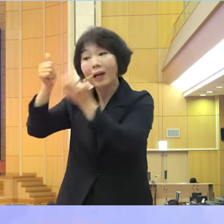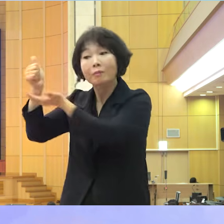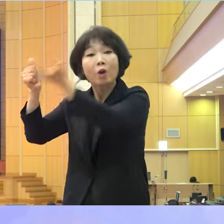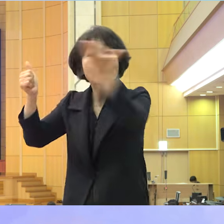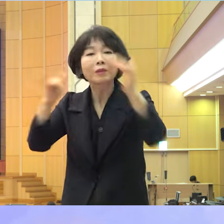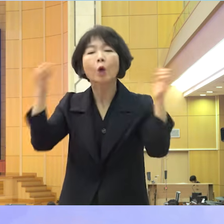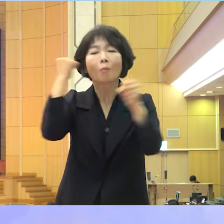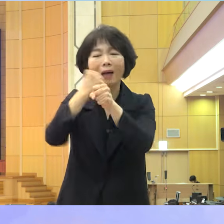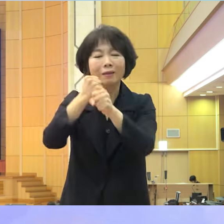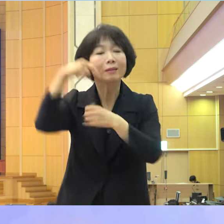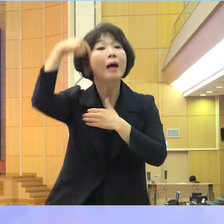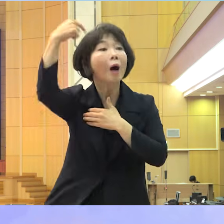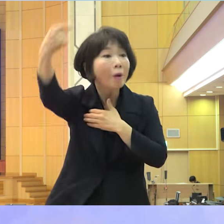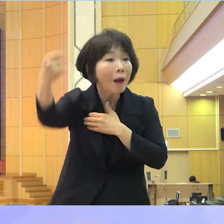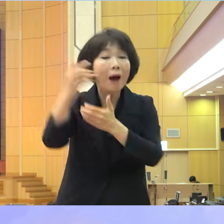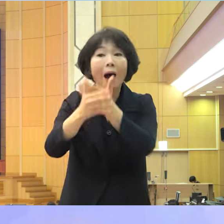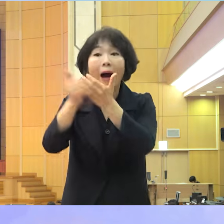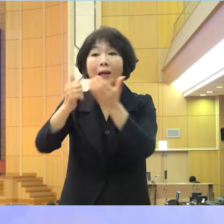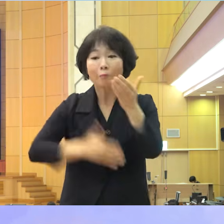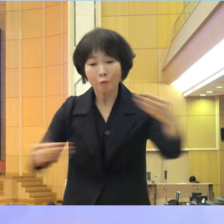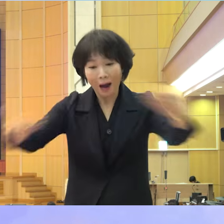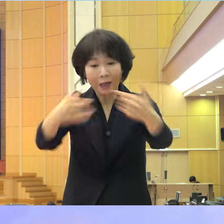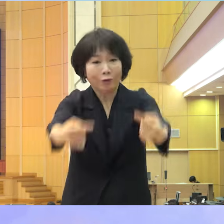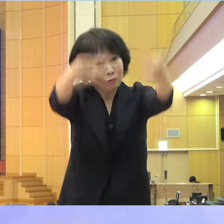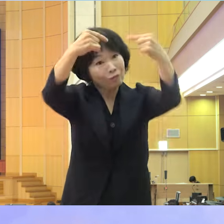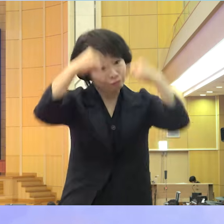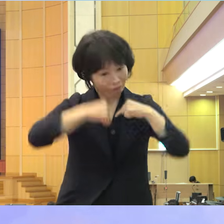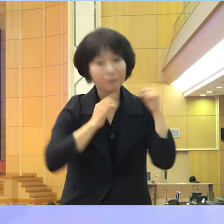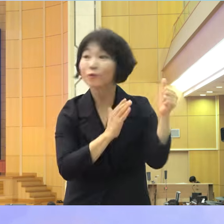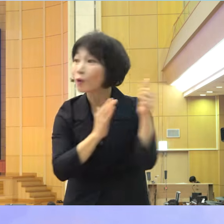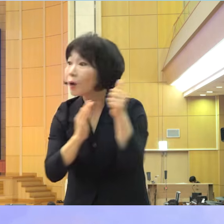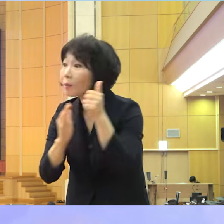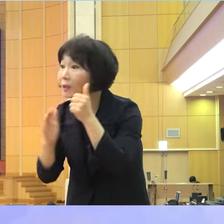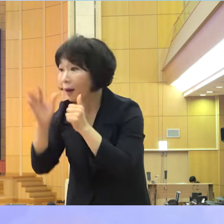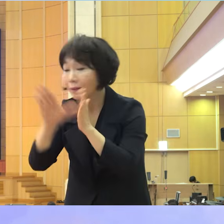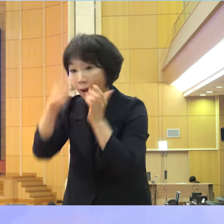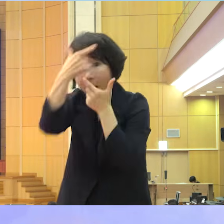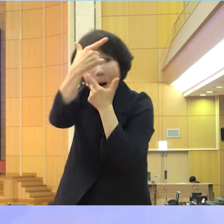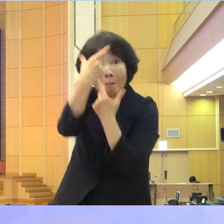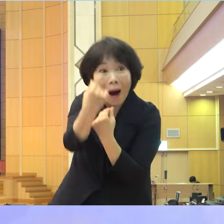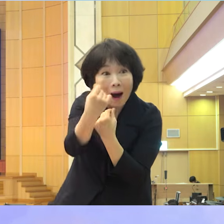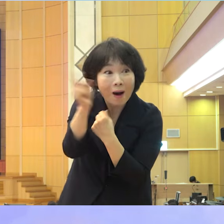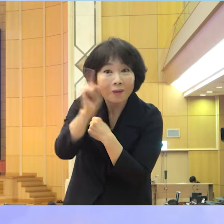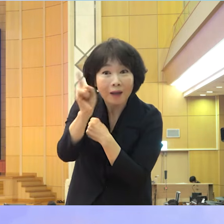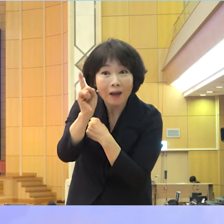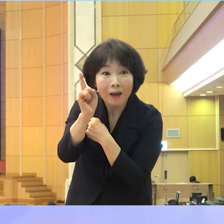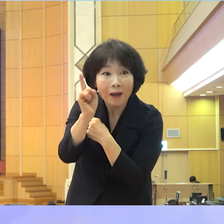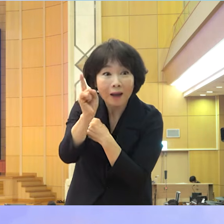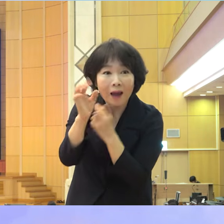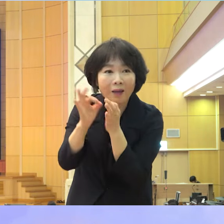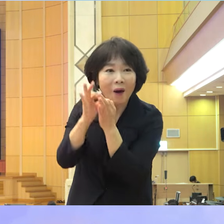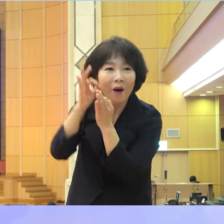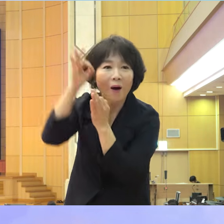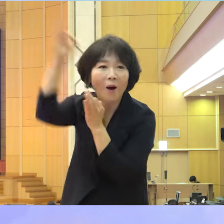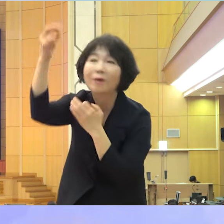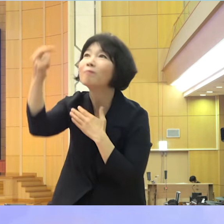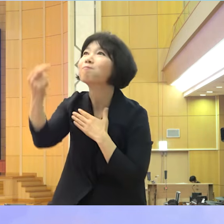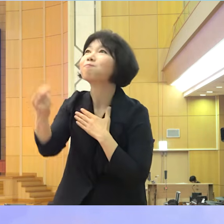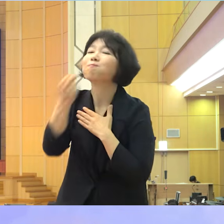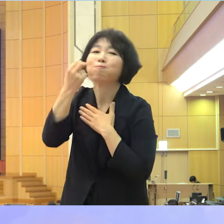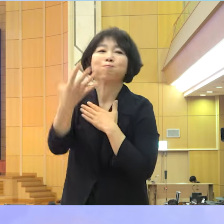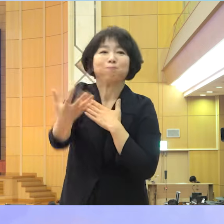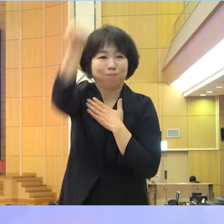다시 돌아와서 하나님 품 안에서 살아갈 때, 때가 되면 달걀이 부화가 되어서 병아리 되듯이